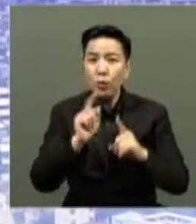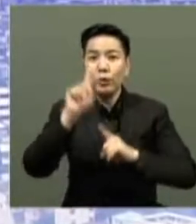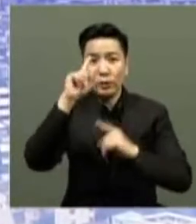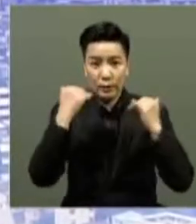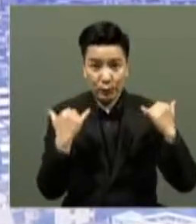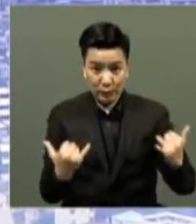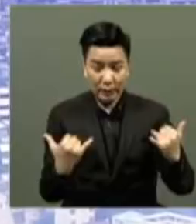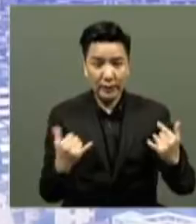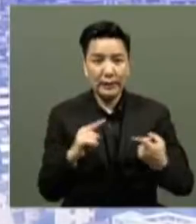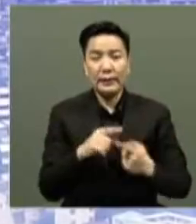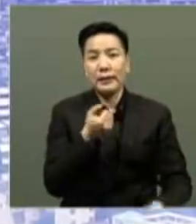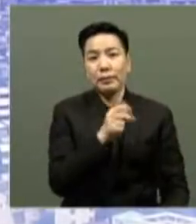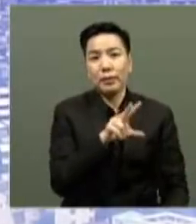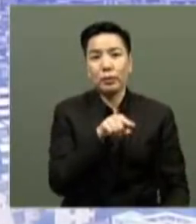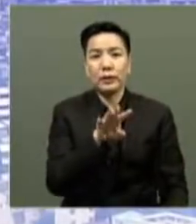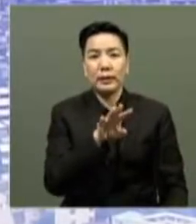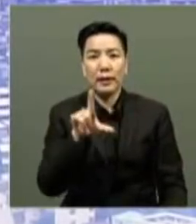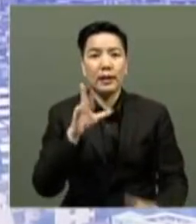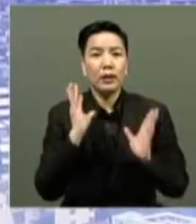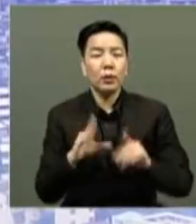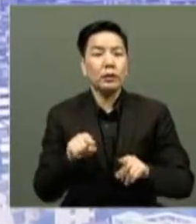เมษายนนะครับถ้ามีผู้ที่ลงทะเบียนทั้งหมดเราพยายามจะคัดกรองให้ผลออกมามาที่สุดเร็วที่สุดนะครับซึ่งวันนี้13.4